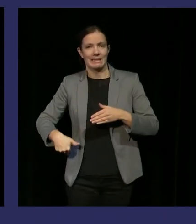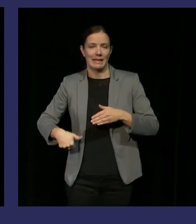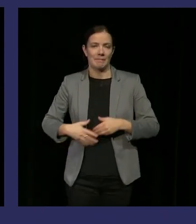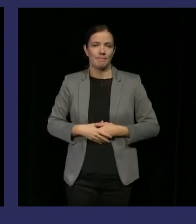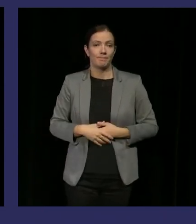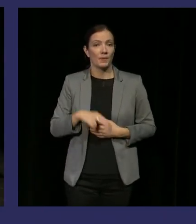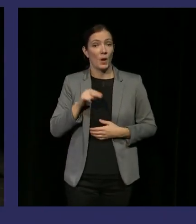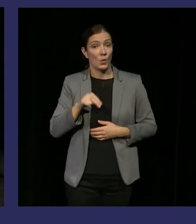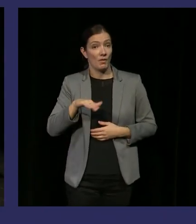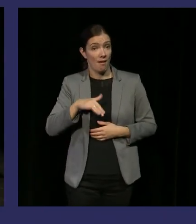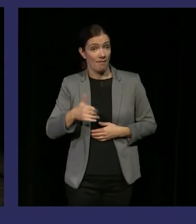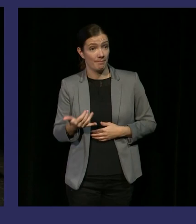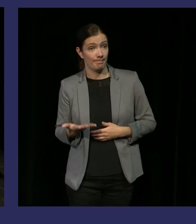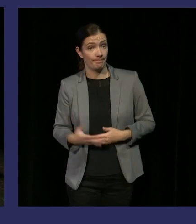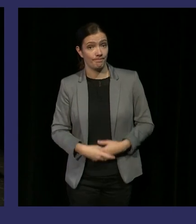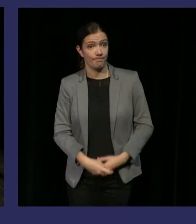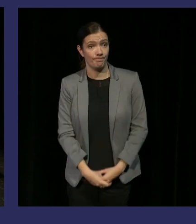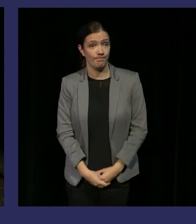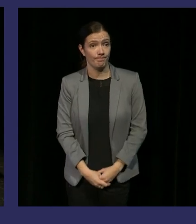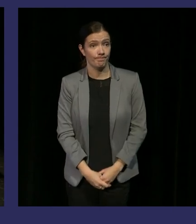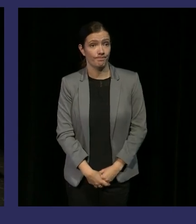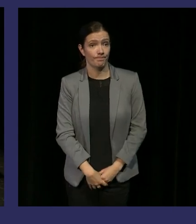Nodland.